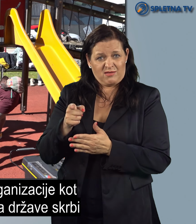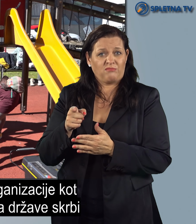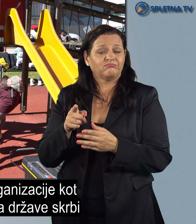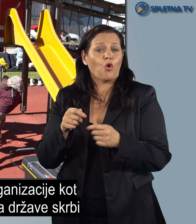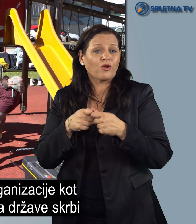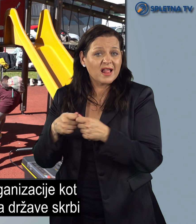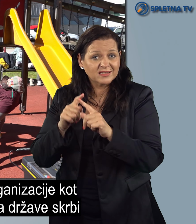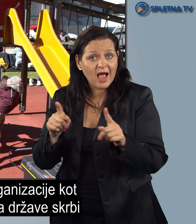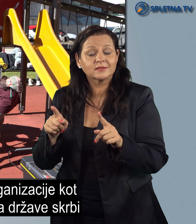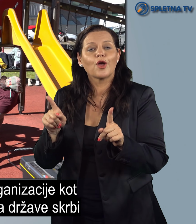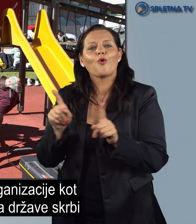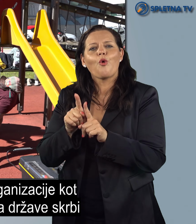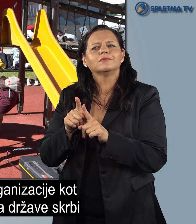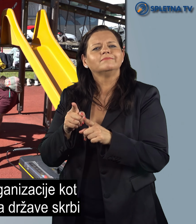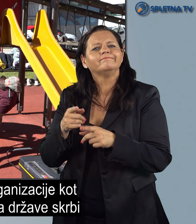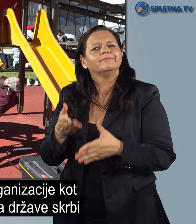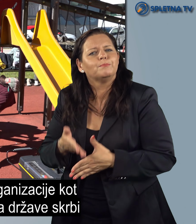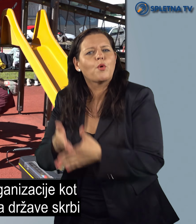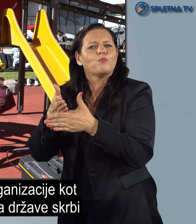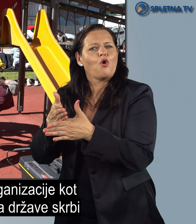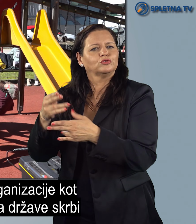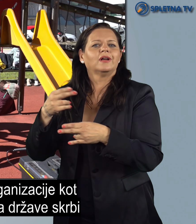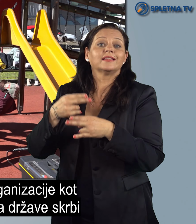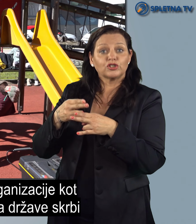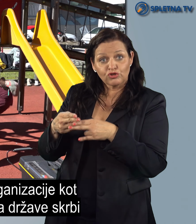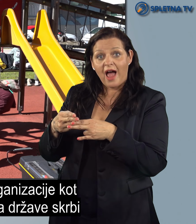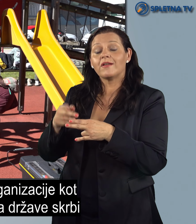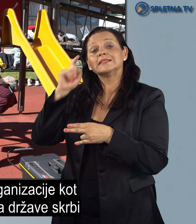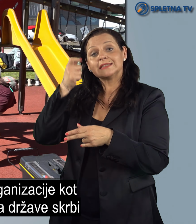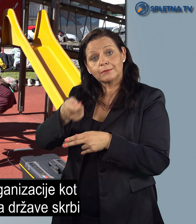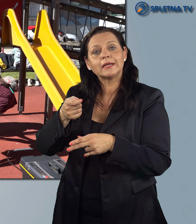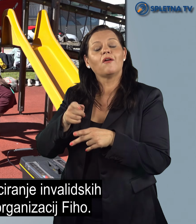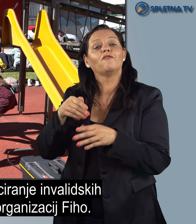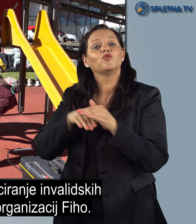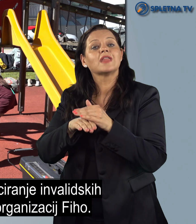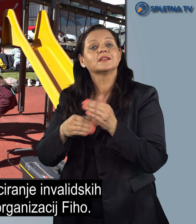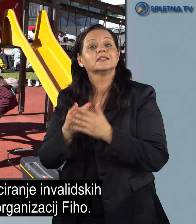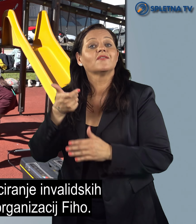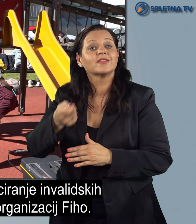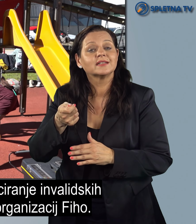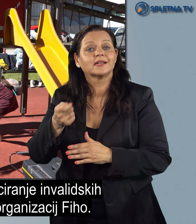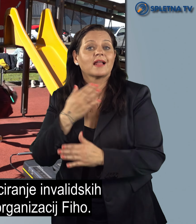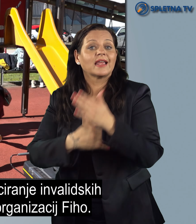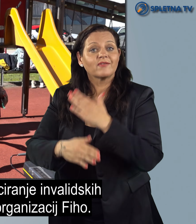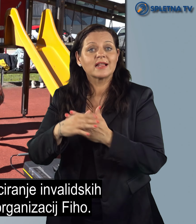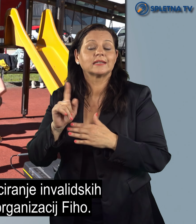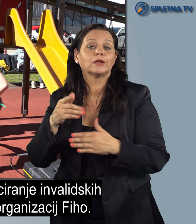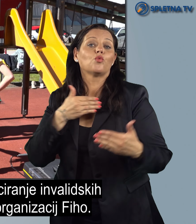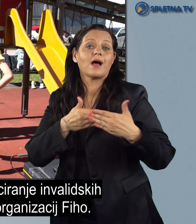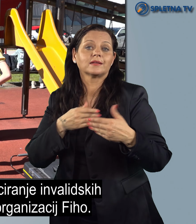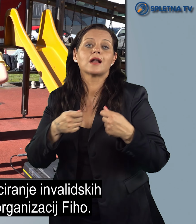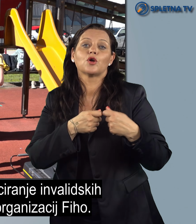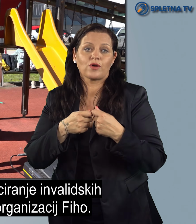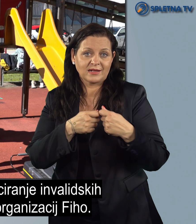Za to vrstne organizacije kot podaljšana roka države skrbi Fundacija za financiranje invalidskih in